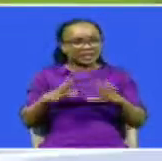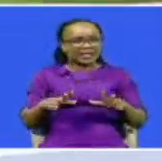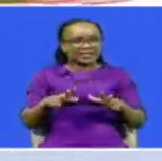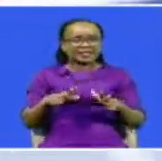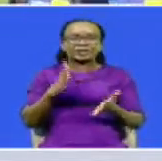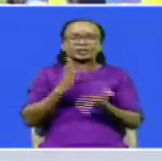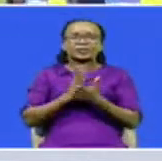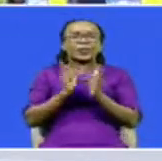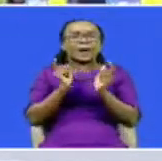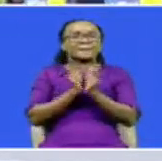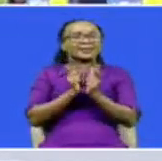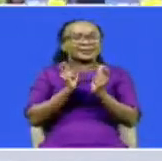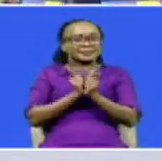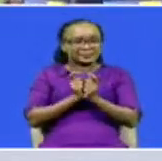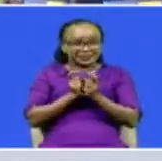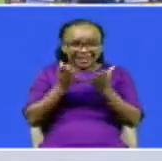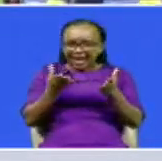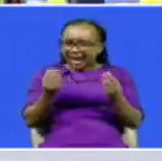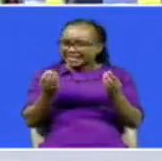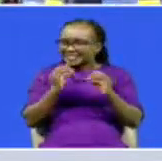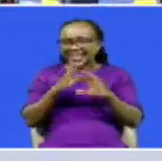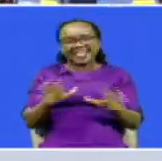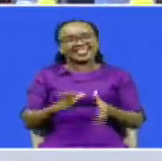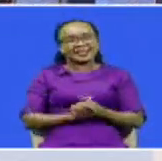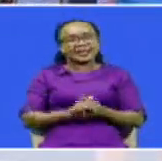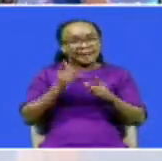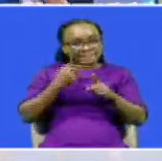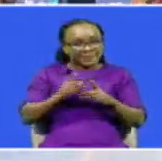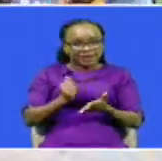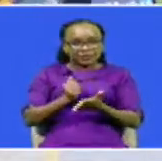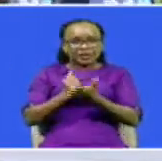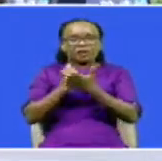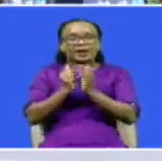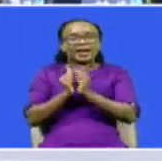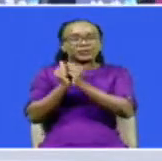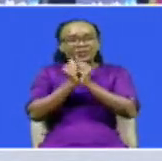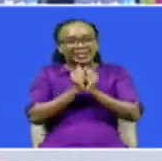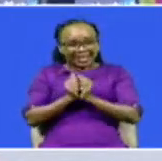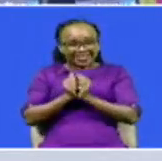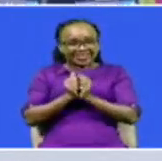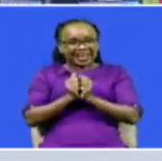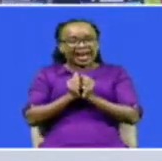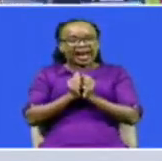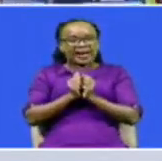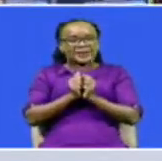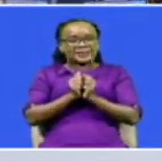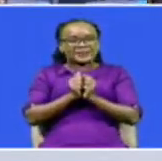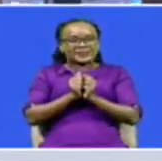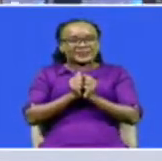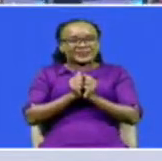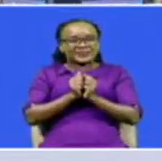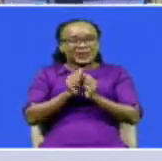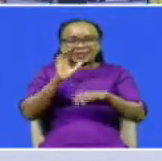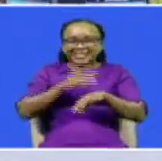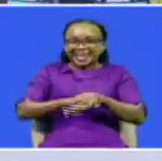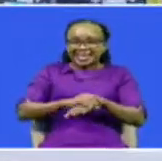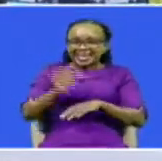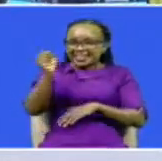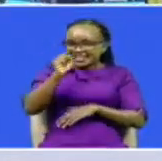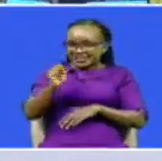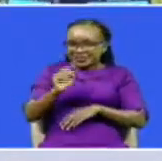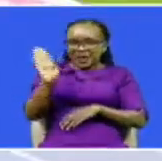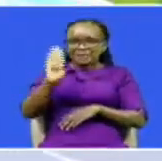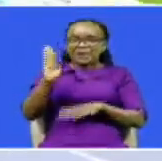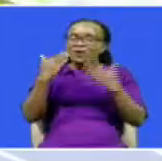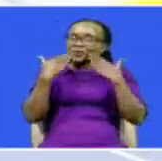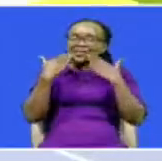uchungu. Huyu msichana hapa si rahisi. Lakini tulisaidiana na Sheila mpaka tukapata hiyo silver na bronze. Tunashukuru